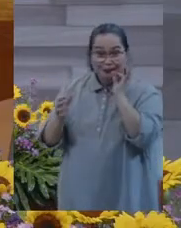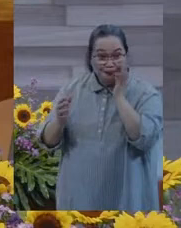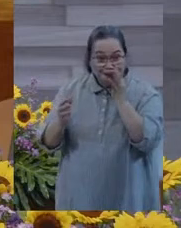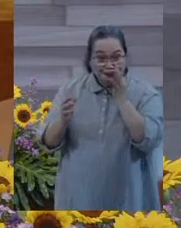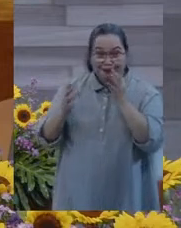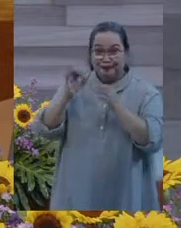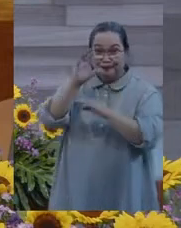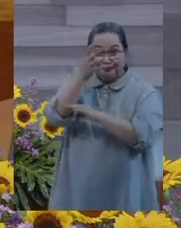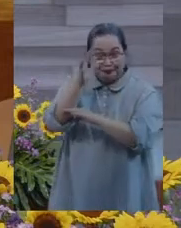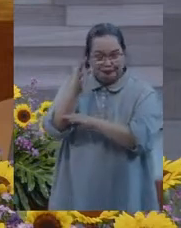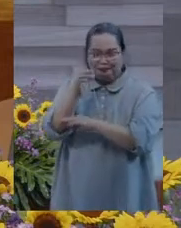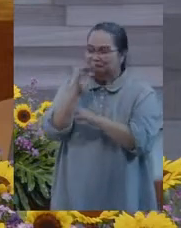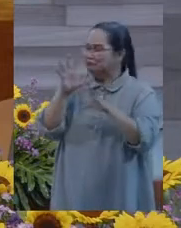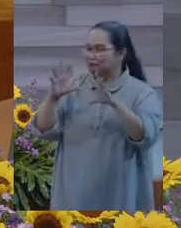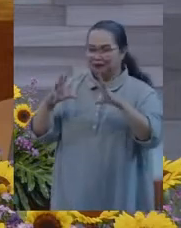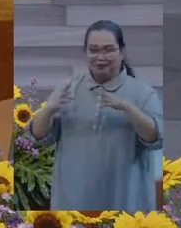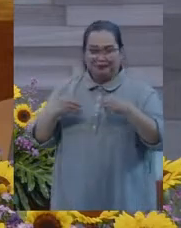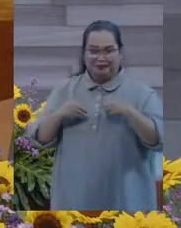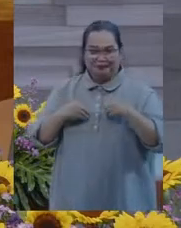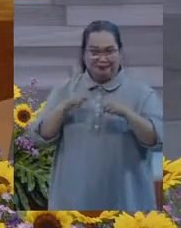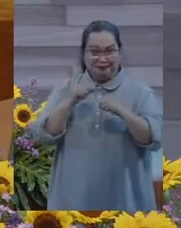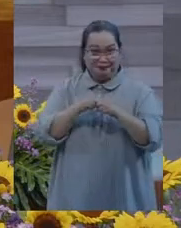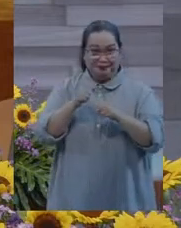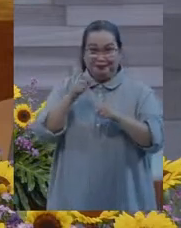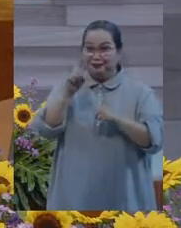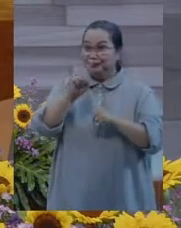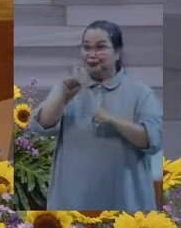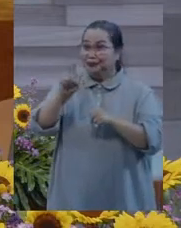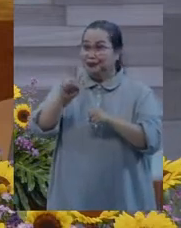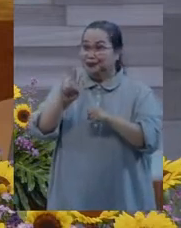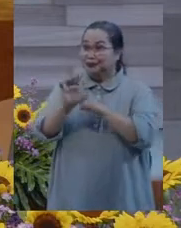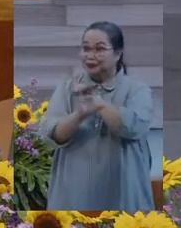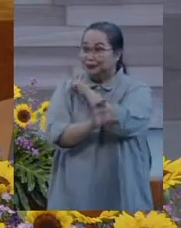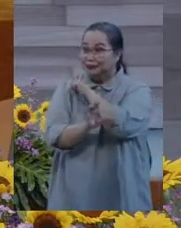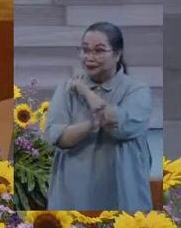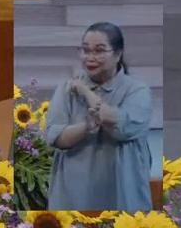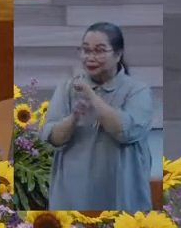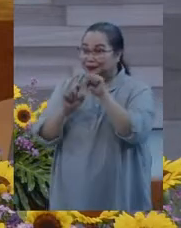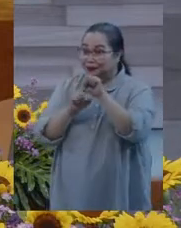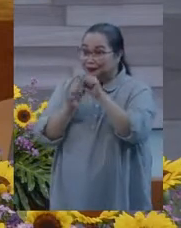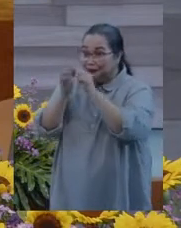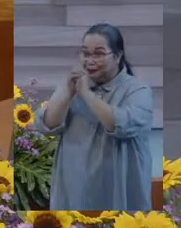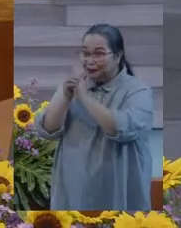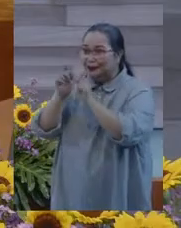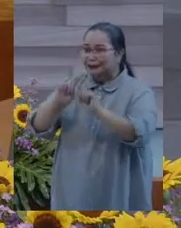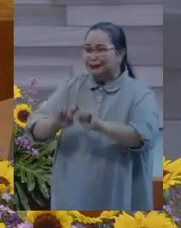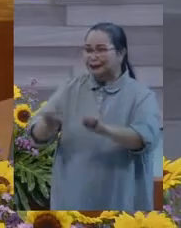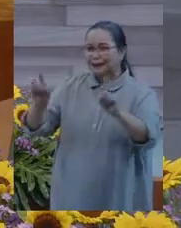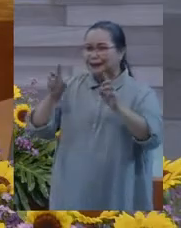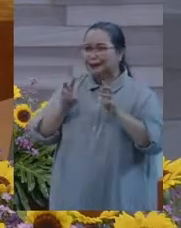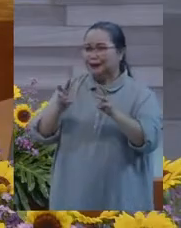katanggap-tanggap. So, sinubukan niyang manambahan sa Diyos ng kakaiba.